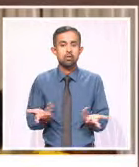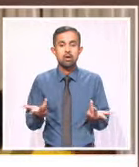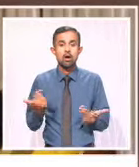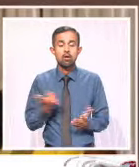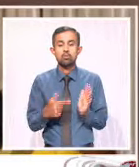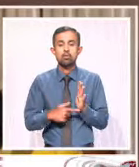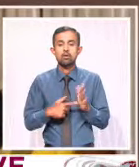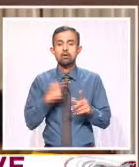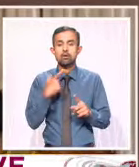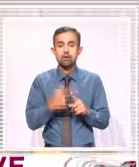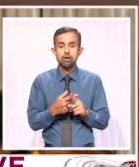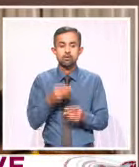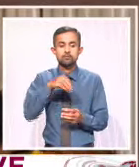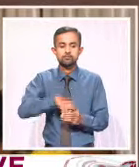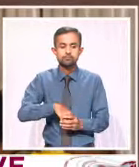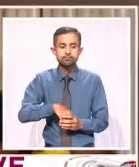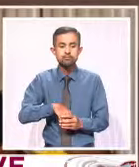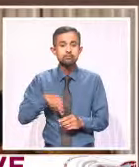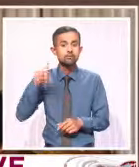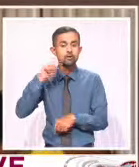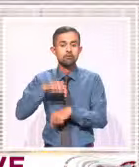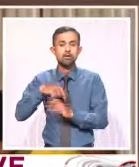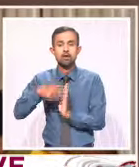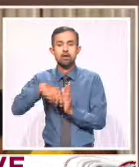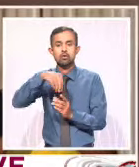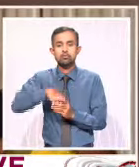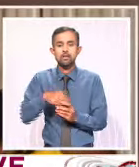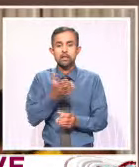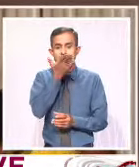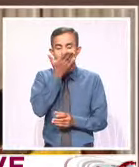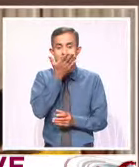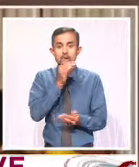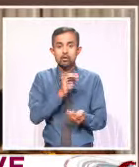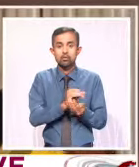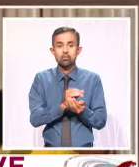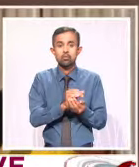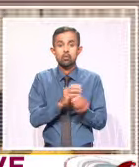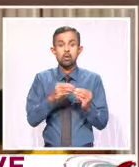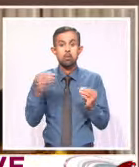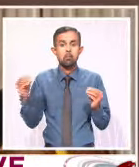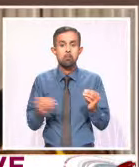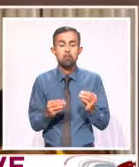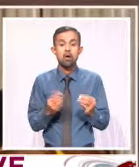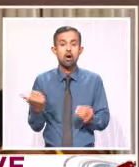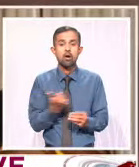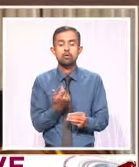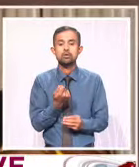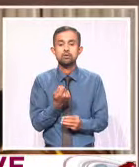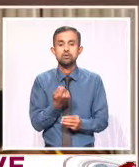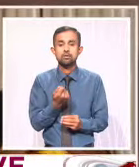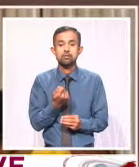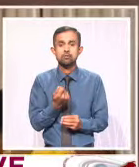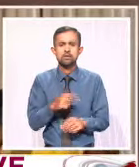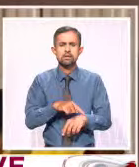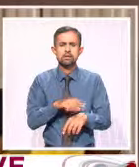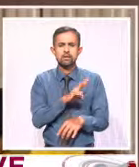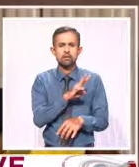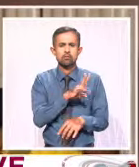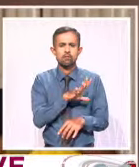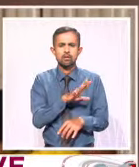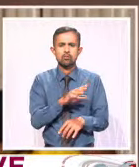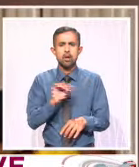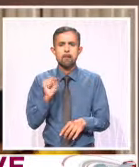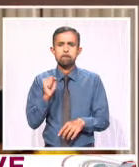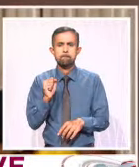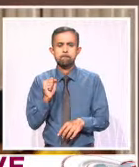නව බද්ද පැනවීම තුළ ඒ වෙන විට රට තුළ පැවති සීනි තොගවලට ආරෝපණය වෙන වටිනාකම. විපක්ෂ නායකතුමා කිව්වා වගේ 725